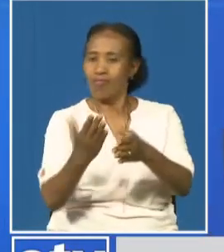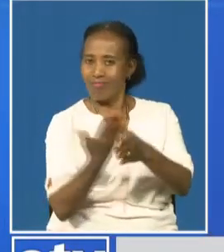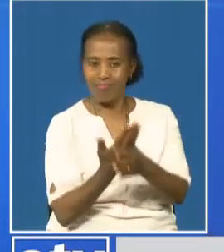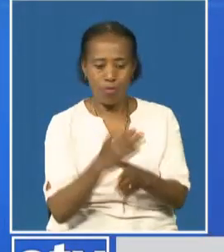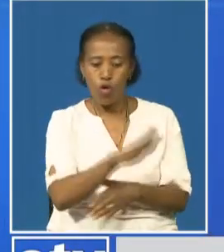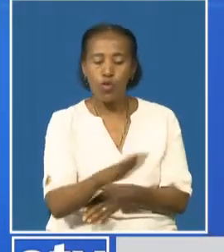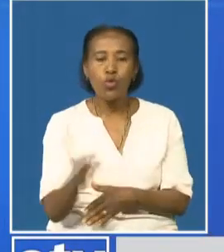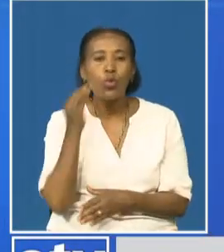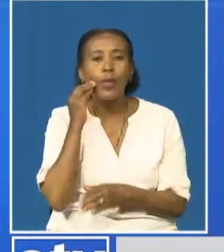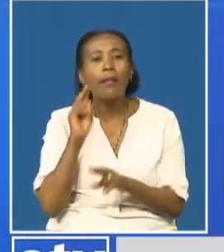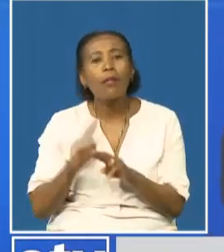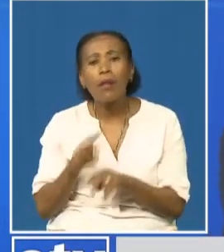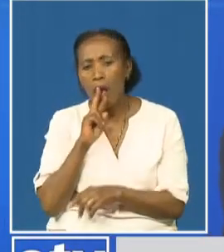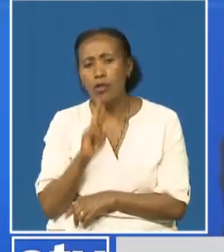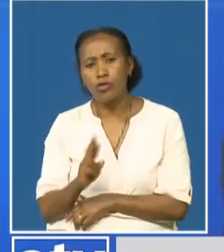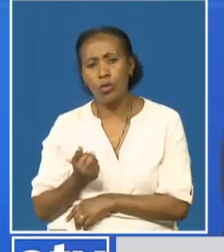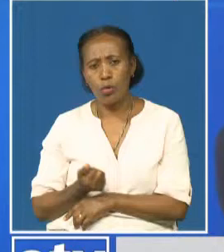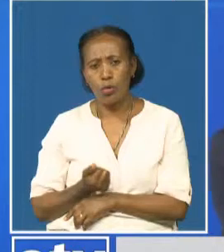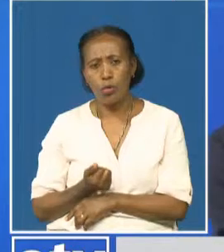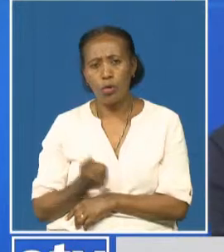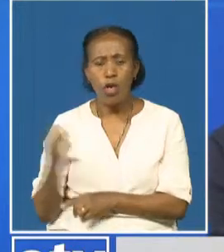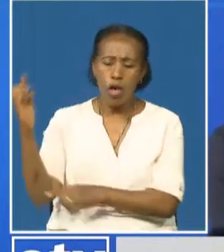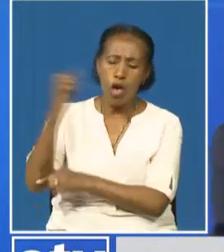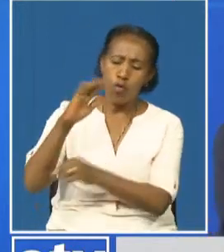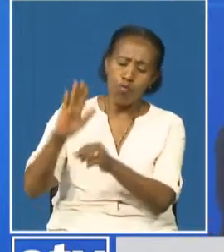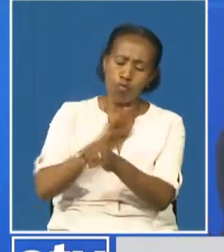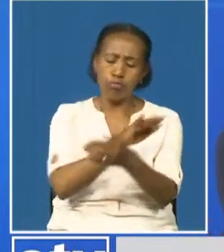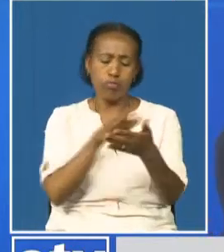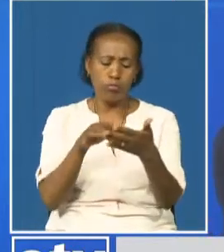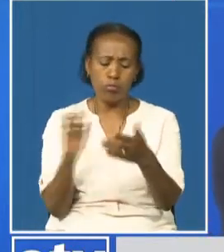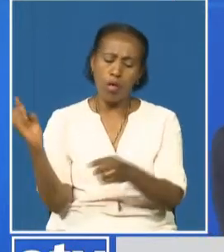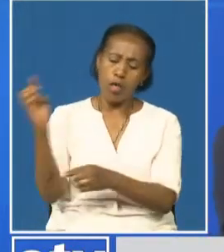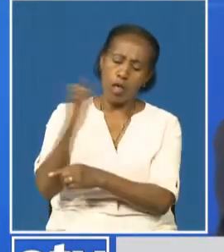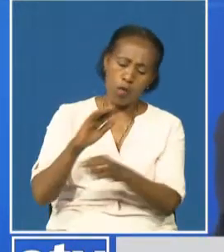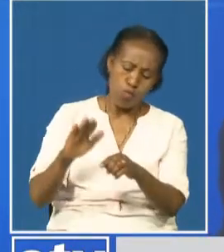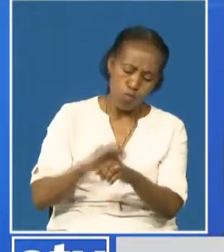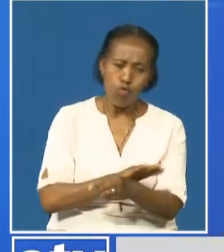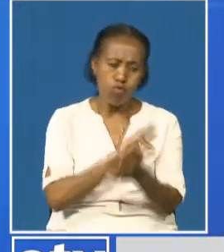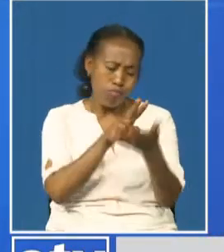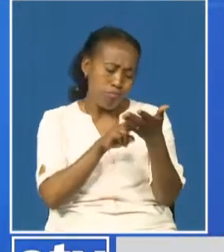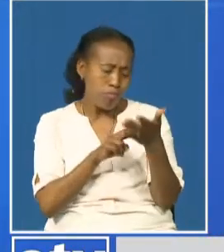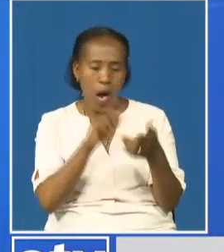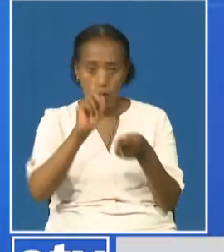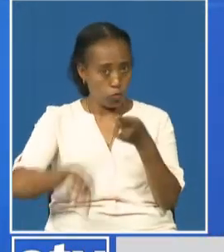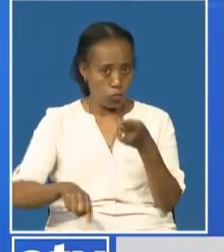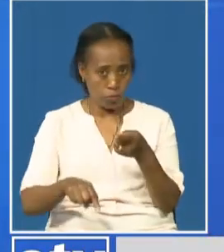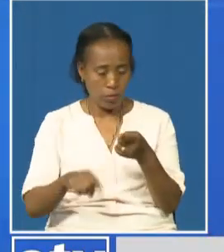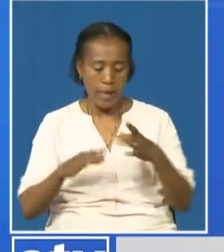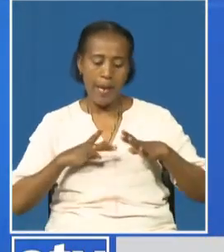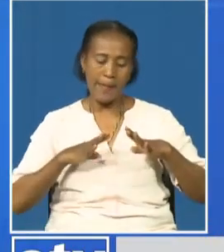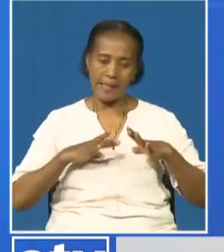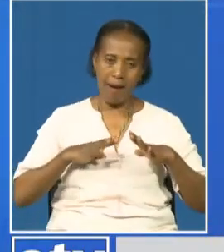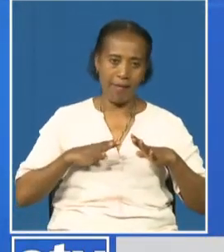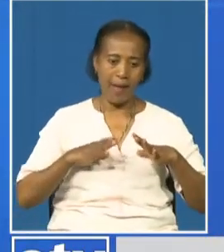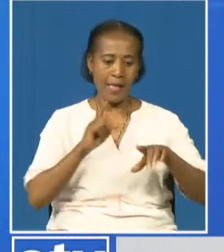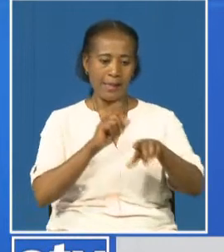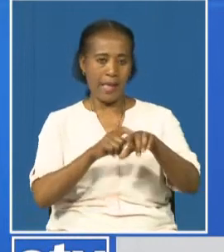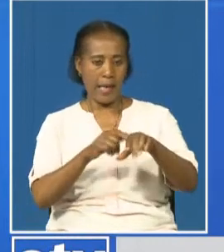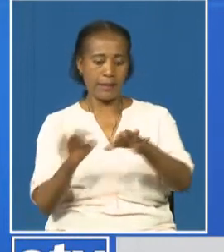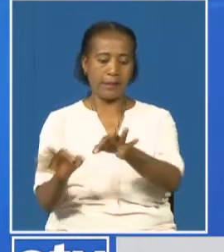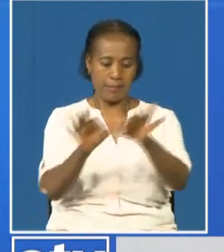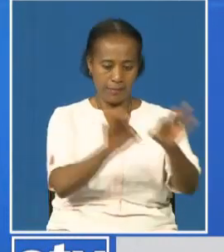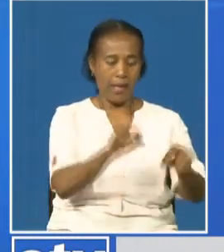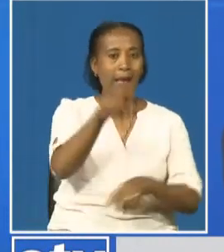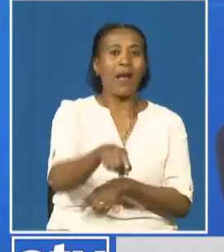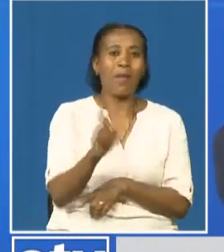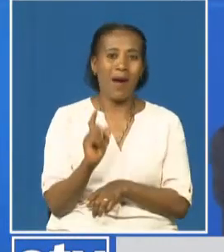ማገድማ ልጆቹ ቤት ናቸው። ቀኑን ሙሉ ሲያጠኑ፣ ቀኑን ሙሉ ሲያነቡ ብቻ አይውሉም። የመዝናኛ ሰዓትም